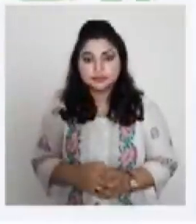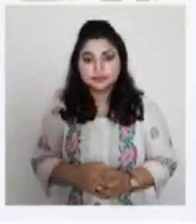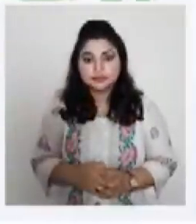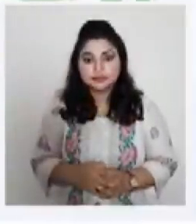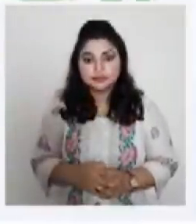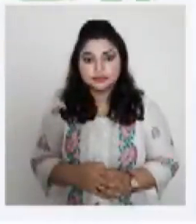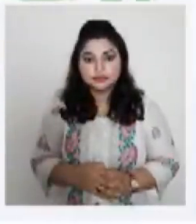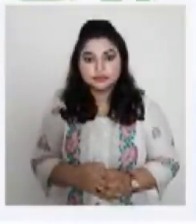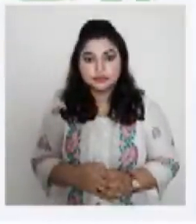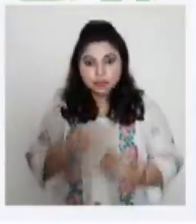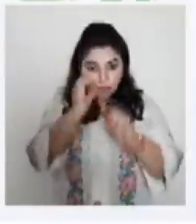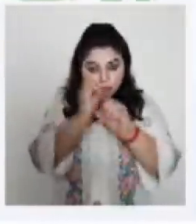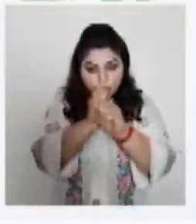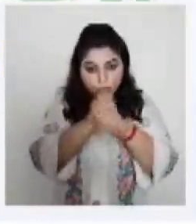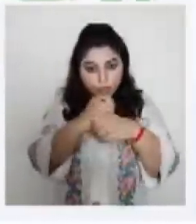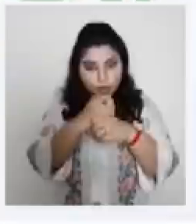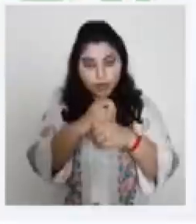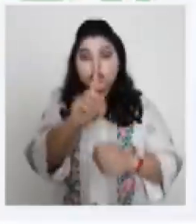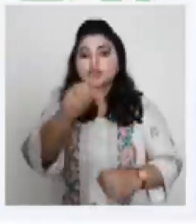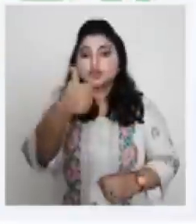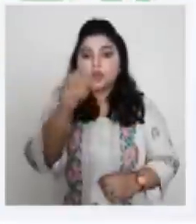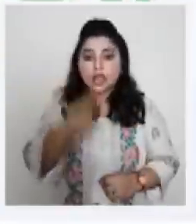হয়েছে ১৭,৩৪৯টি